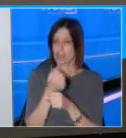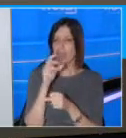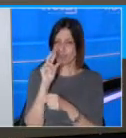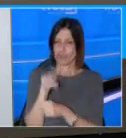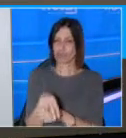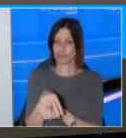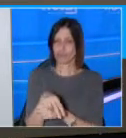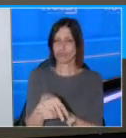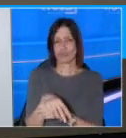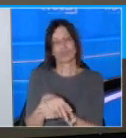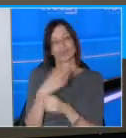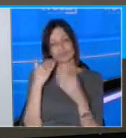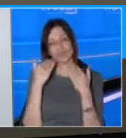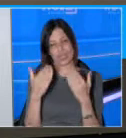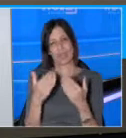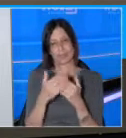כאמור. תודה רבה.